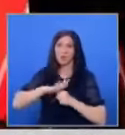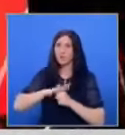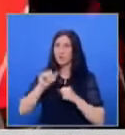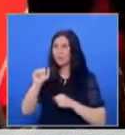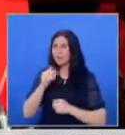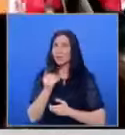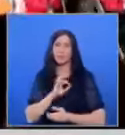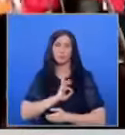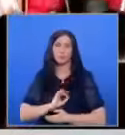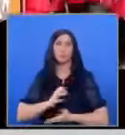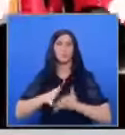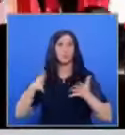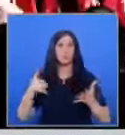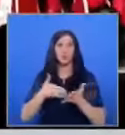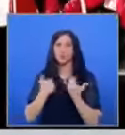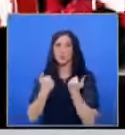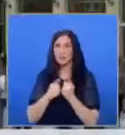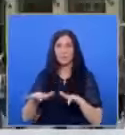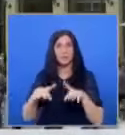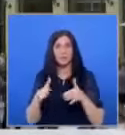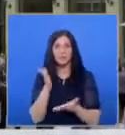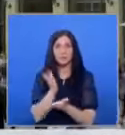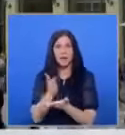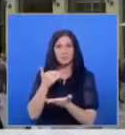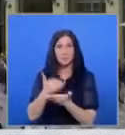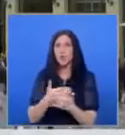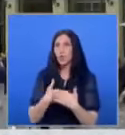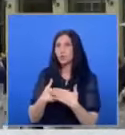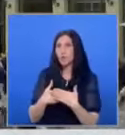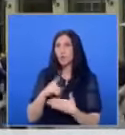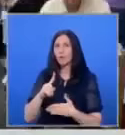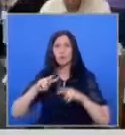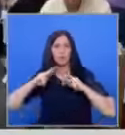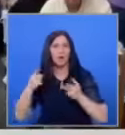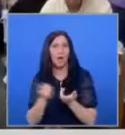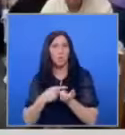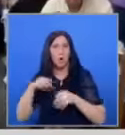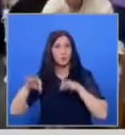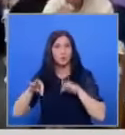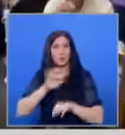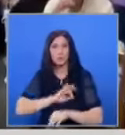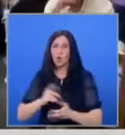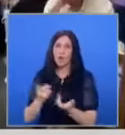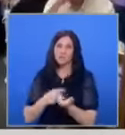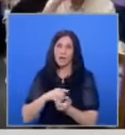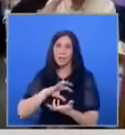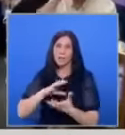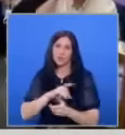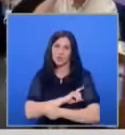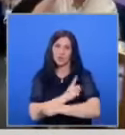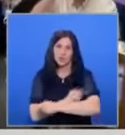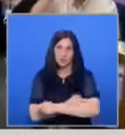получи мнозинство, защото местата в парламента ще бъдат разпределени в съотношение, което отговаря на броя гласове, получени от всяка политическа